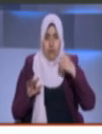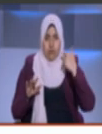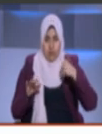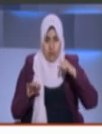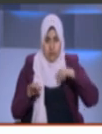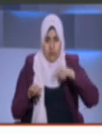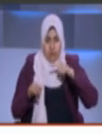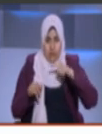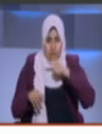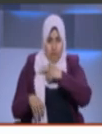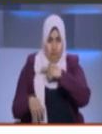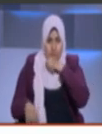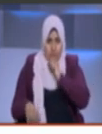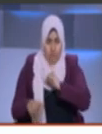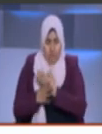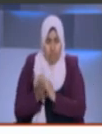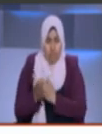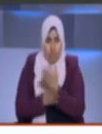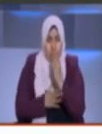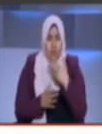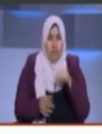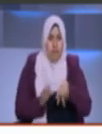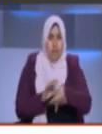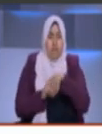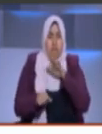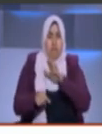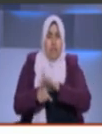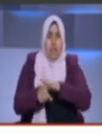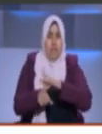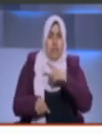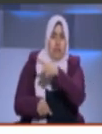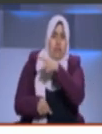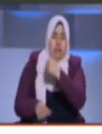باريس إصدار بعض من الاتهامات ومحاولة